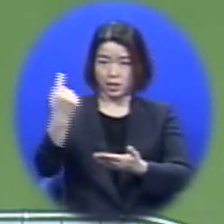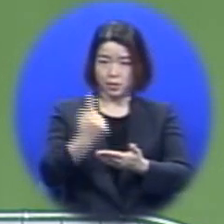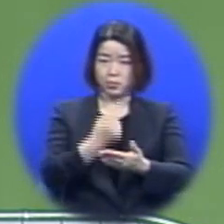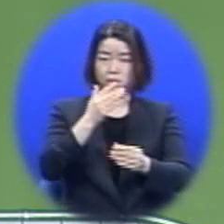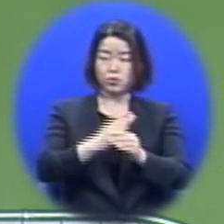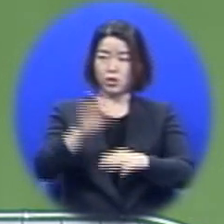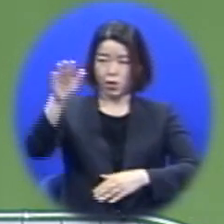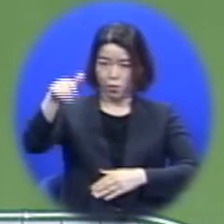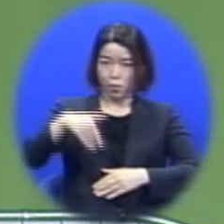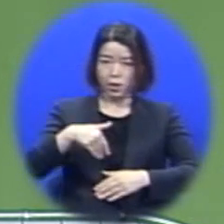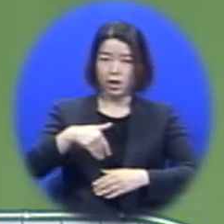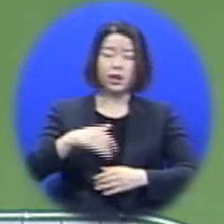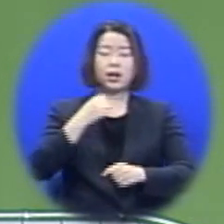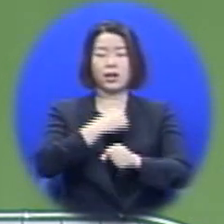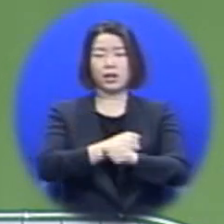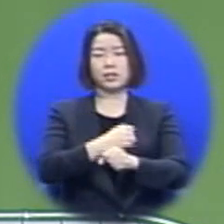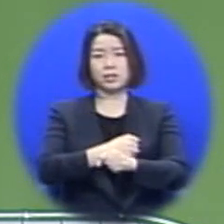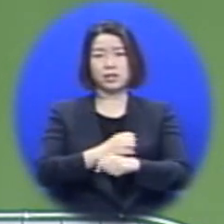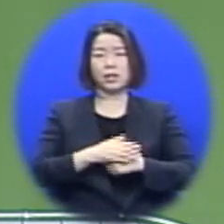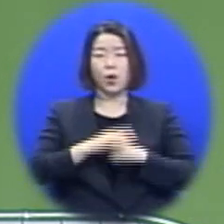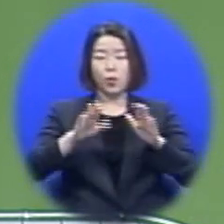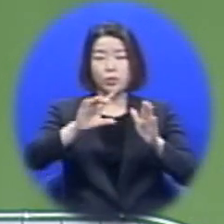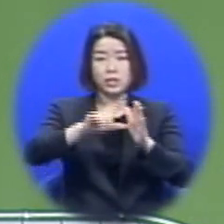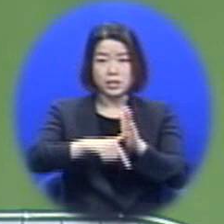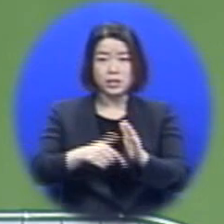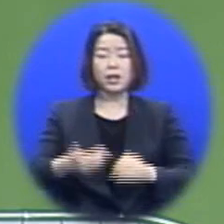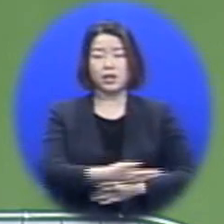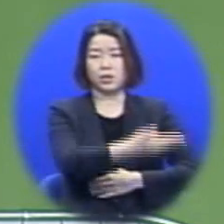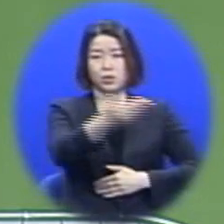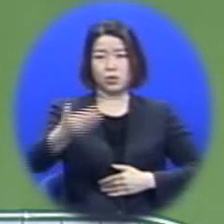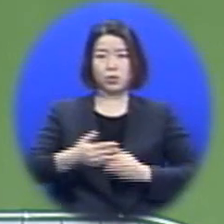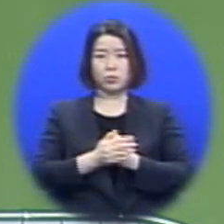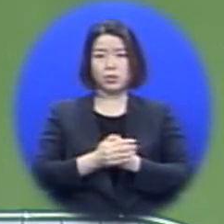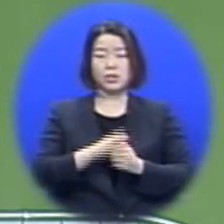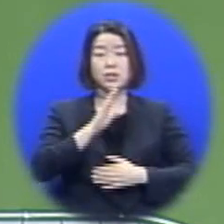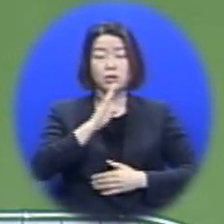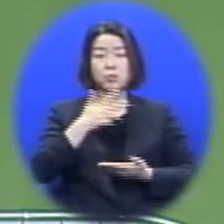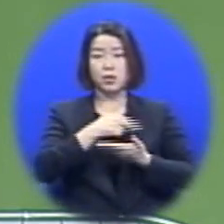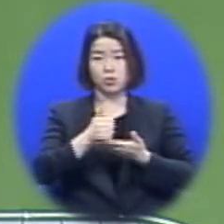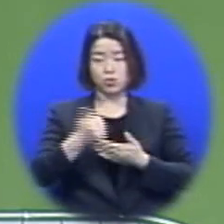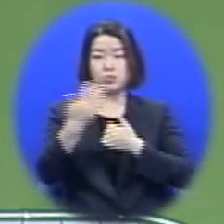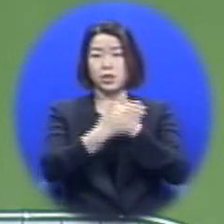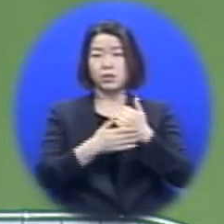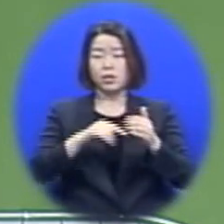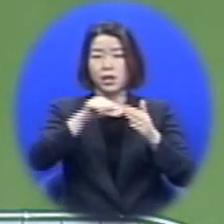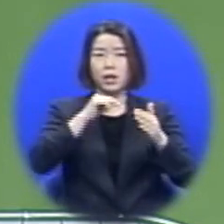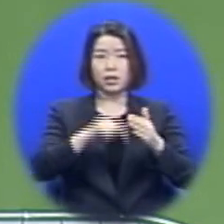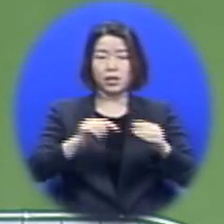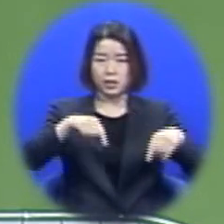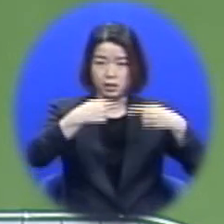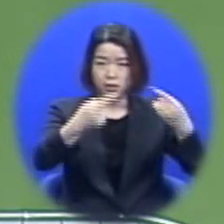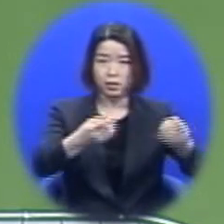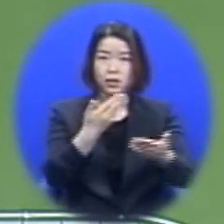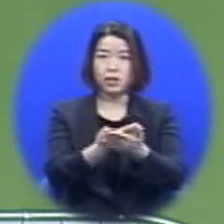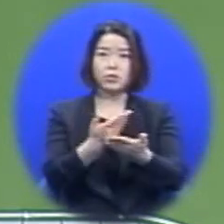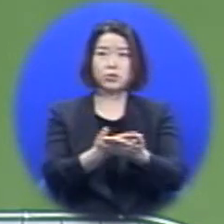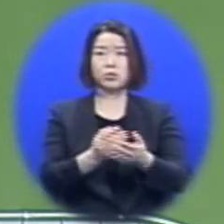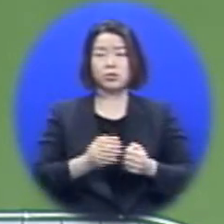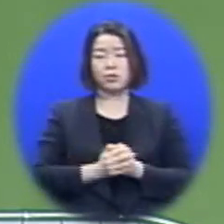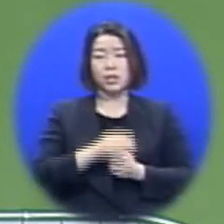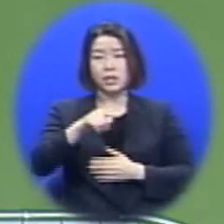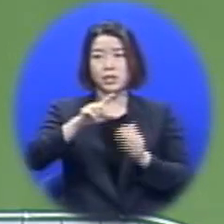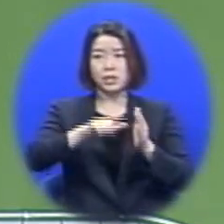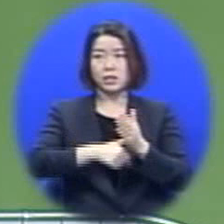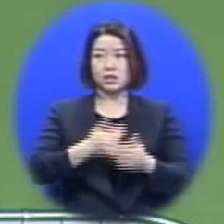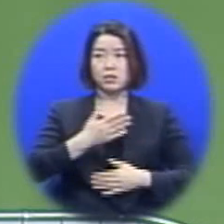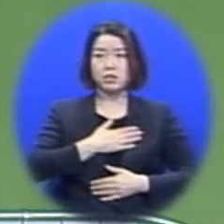오라 하시네. 오늘 이 시간 여러분들이 정말 주님 제가 주님의 은혜 안에 들어가게 해주소서. 이 시간